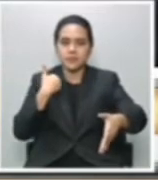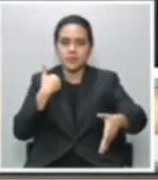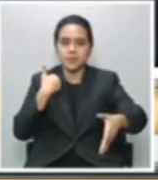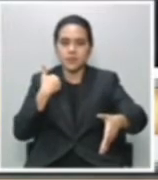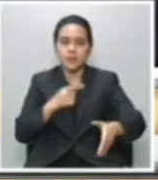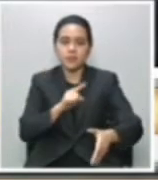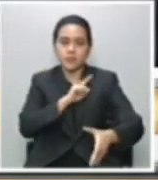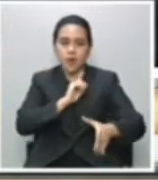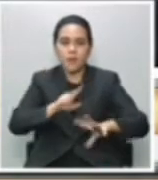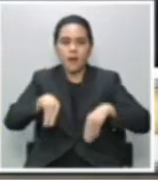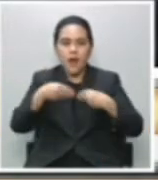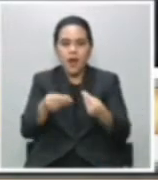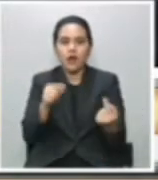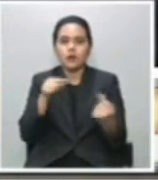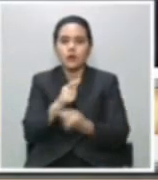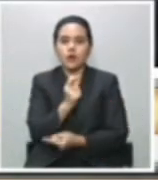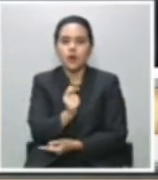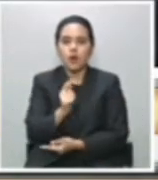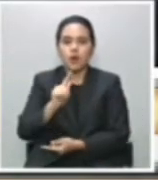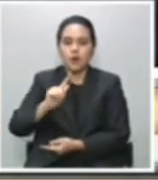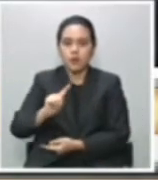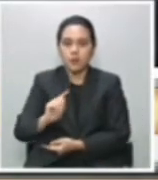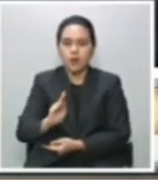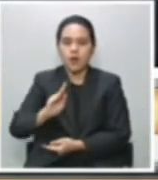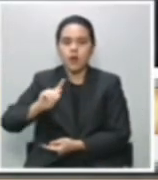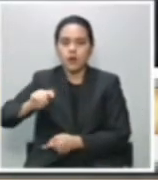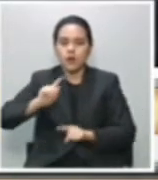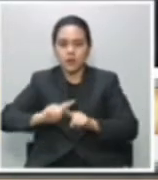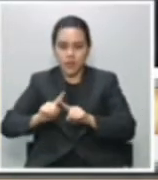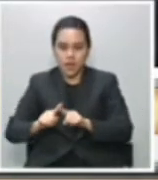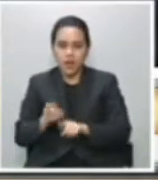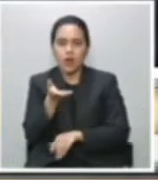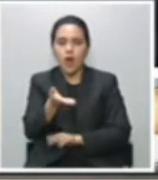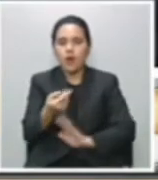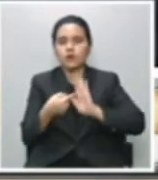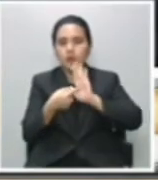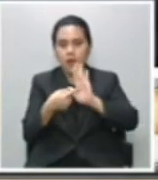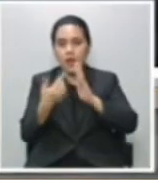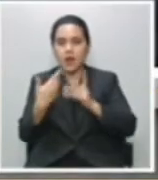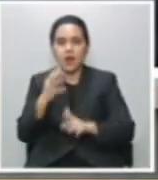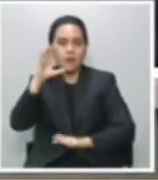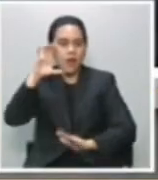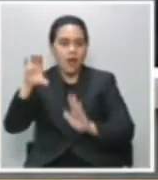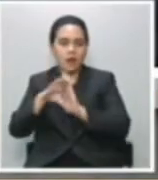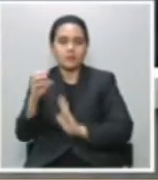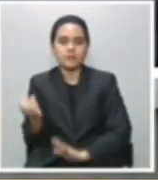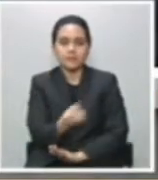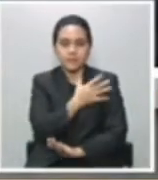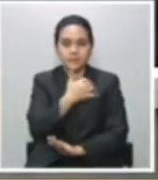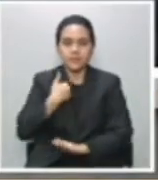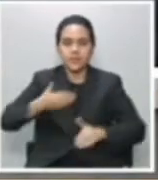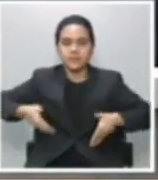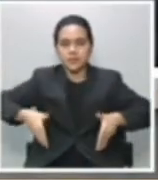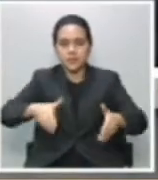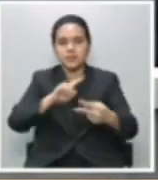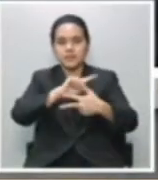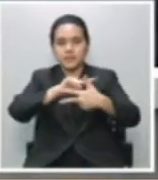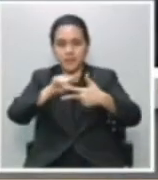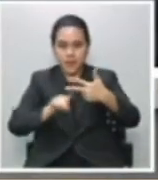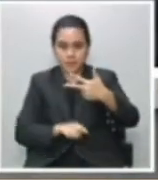ท้องถิ่นนั้นผมจะขอยกตัวอย่างและฉายภาพให้ดู3สายแรกขอภาพด้วย